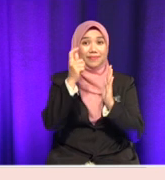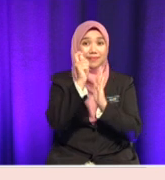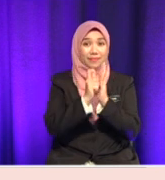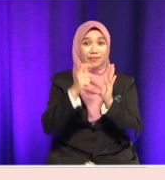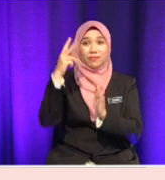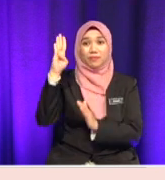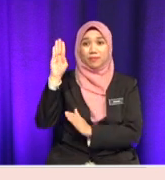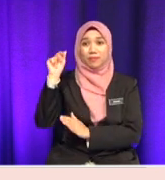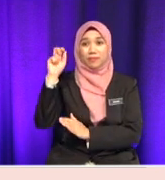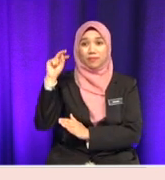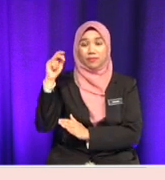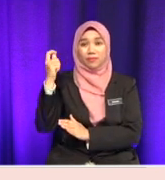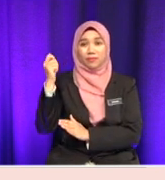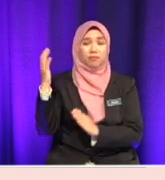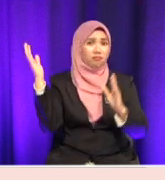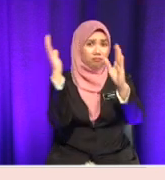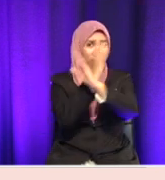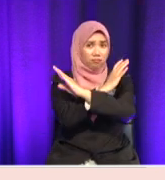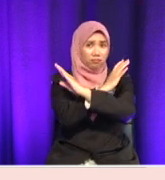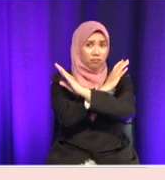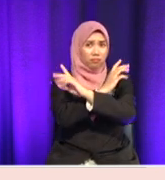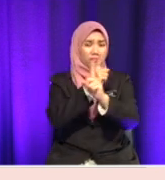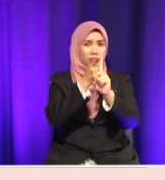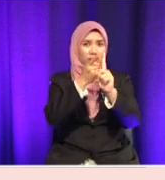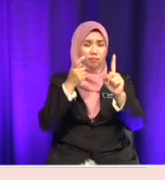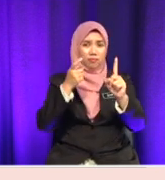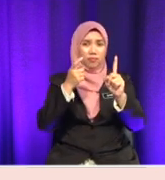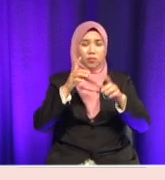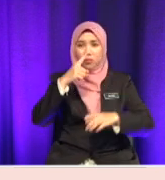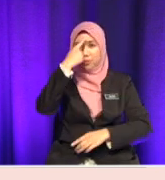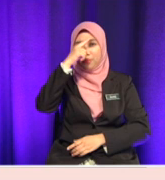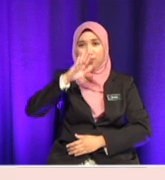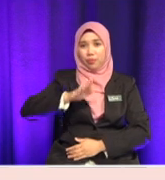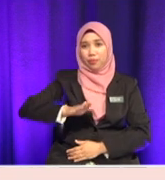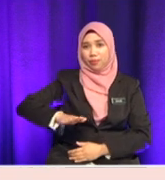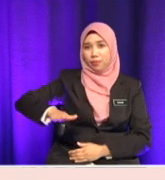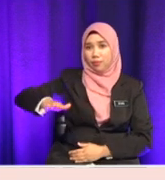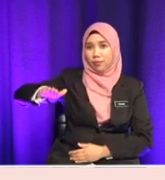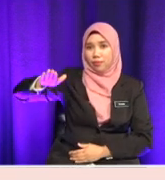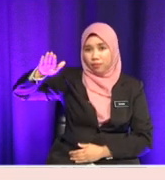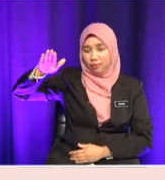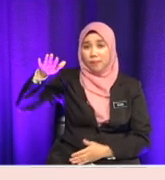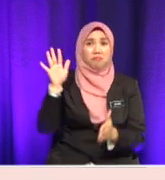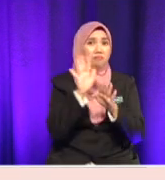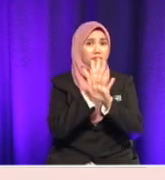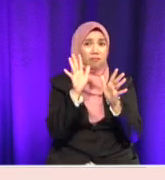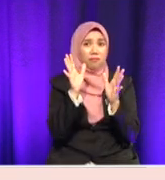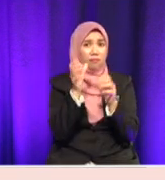ialah terhalang hingga tidak dapat membesar ya terhalang tidak dapat